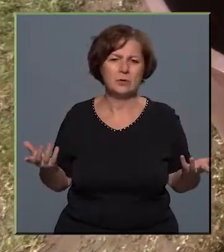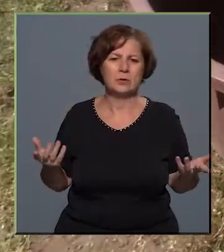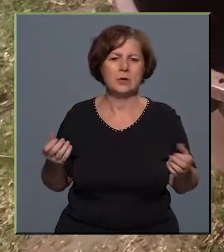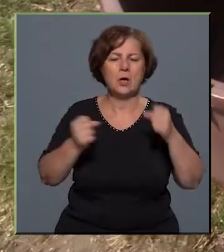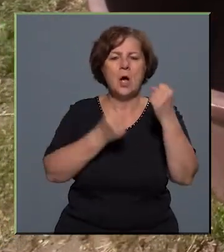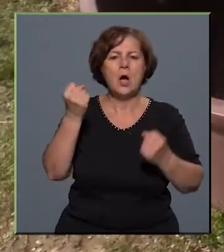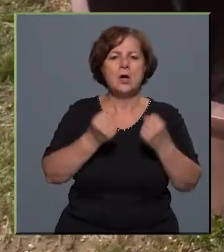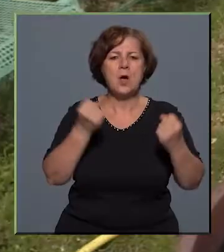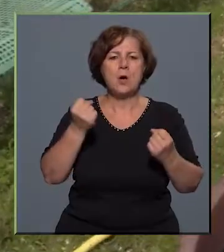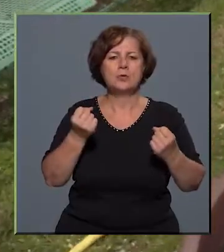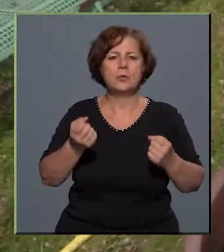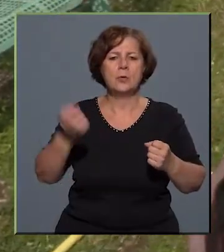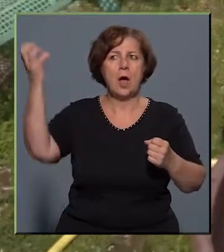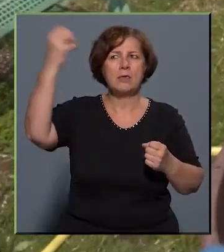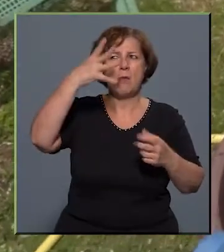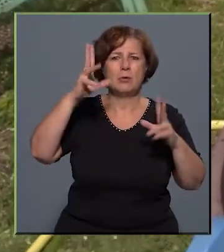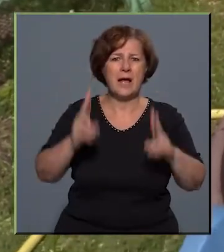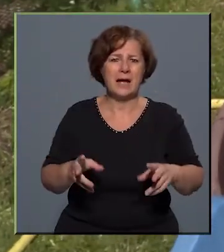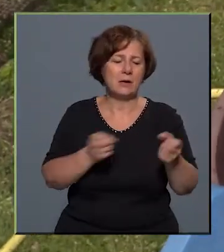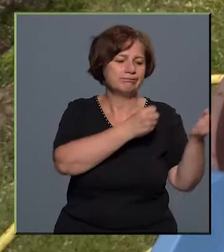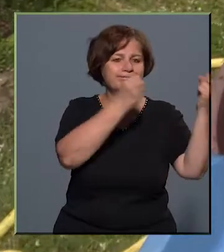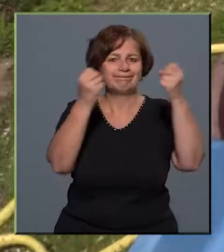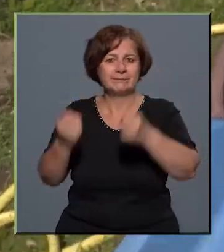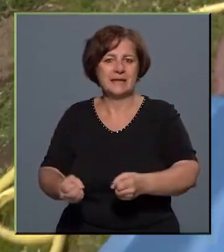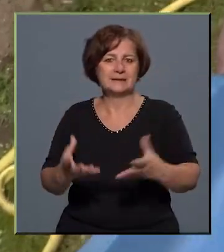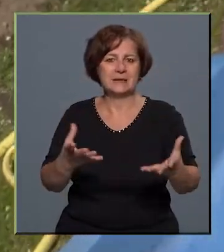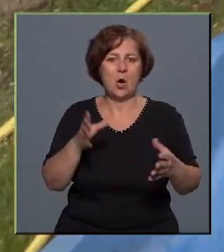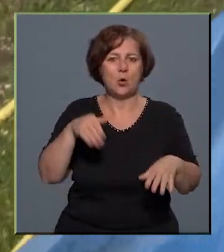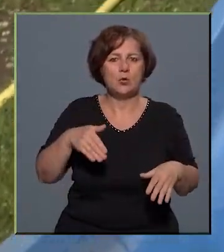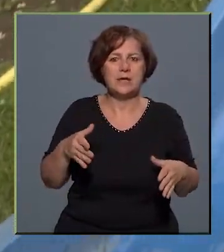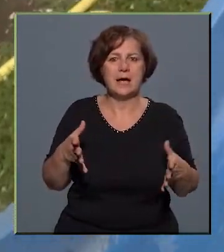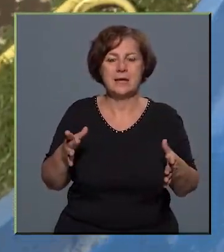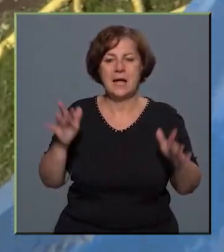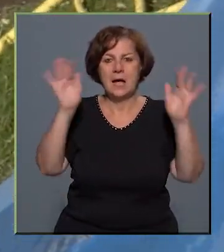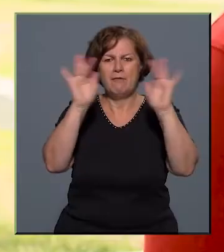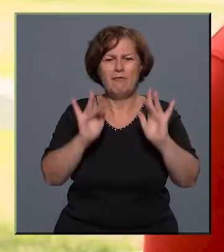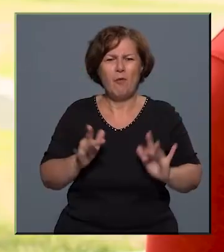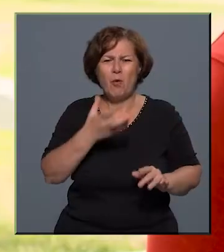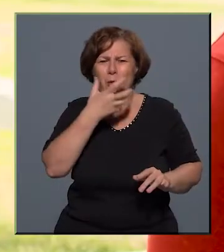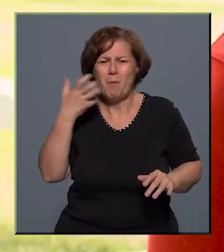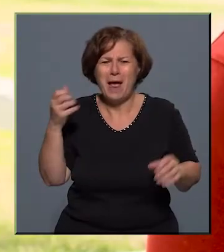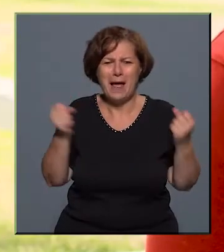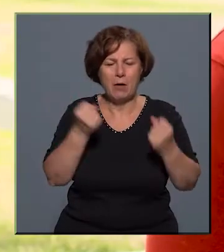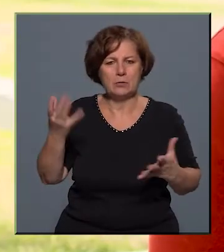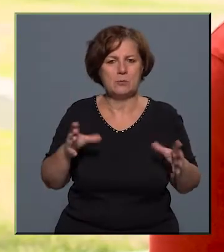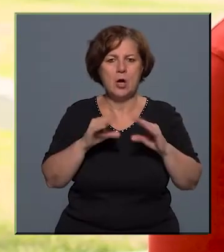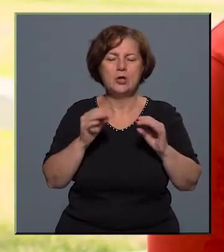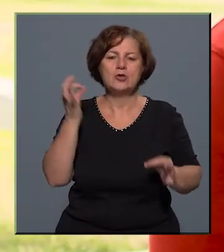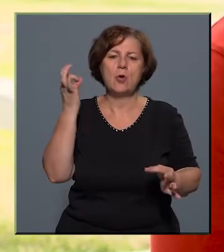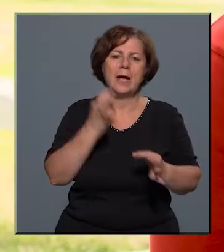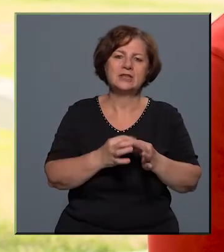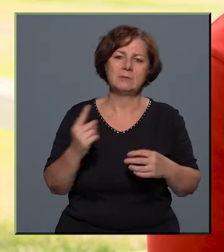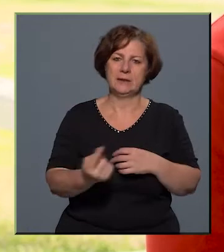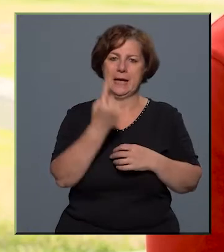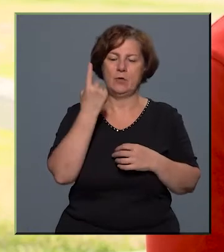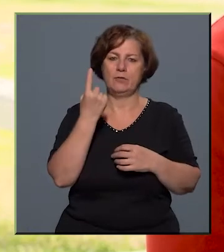az autónak egy jó része kint van a napon, az a kutyát betették az autóba, ugye egy nagyon forró, meleg autóba. Sok